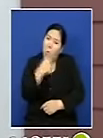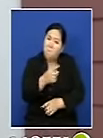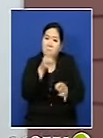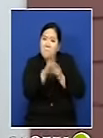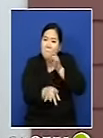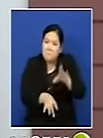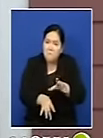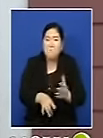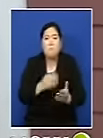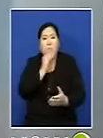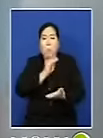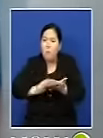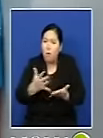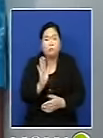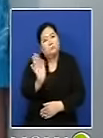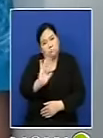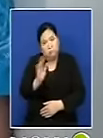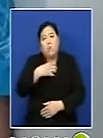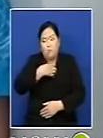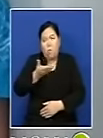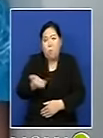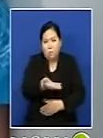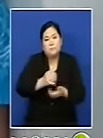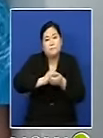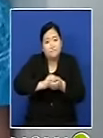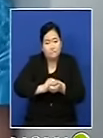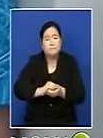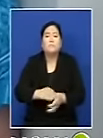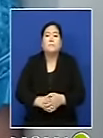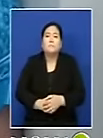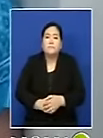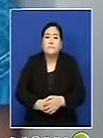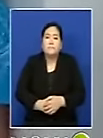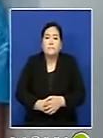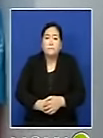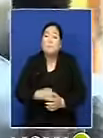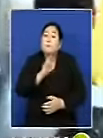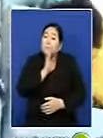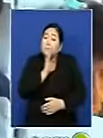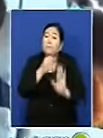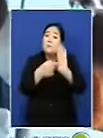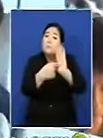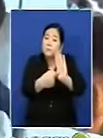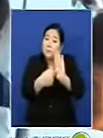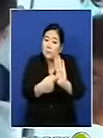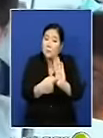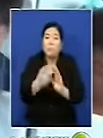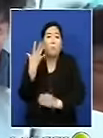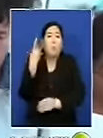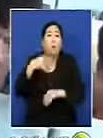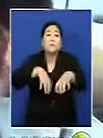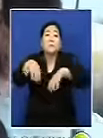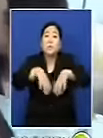ส่วนความเคลื่อนไหวล่าสุดของการจัดเวทีที่จะให้แสดงความคิดเห็นนี้นะครับอย่างที่เมื่อวาน